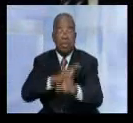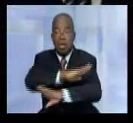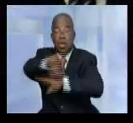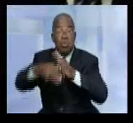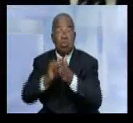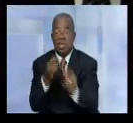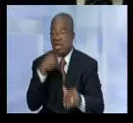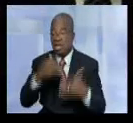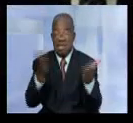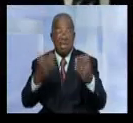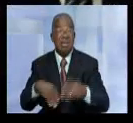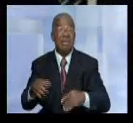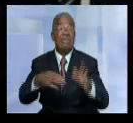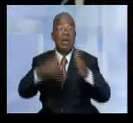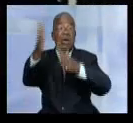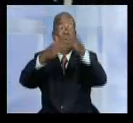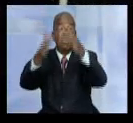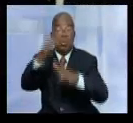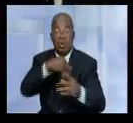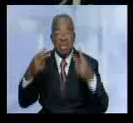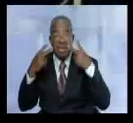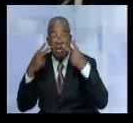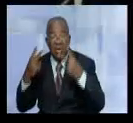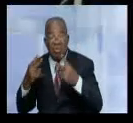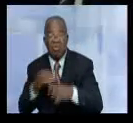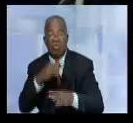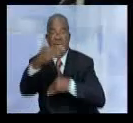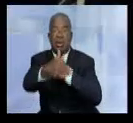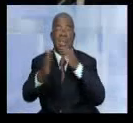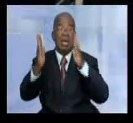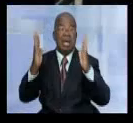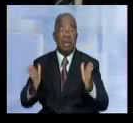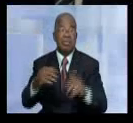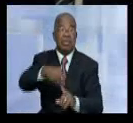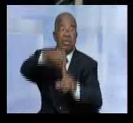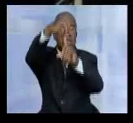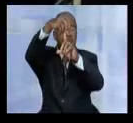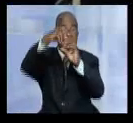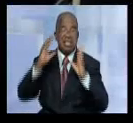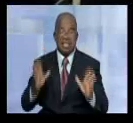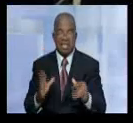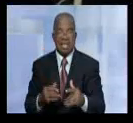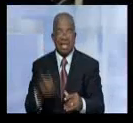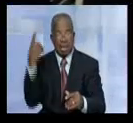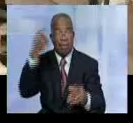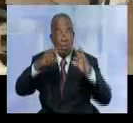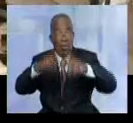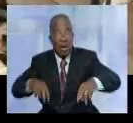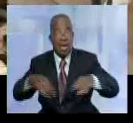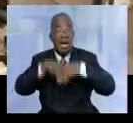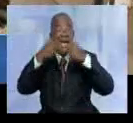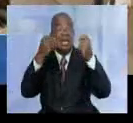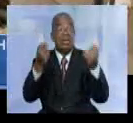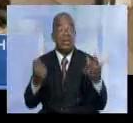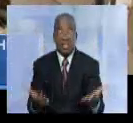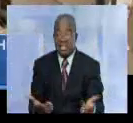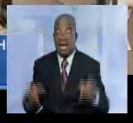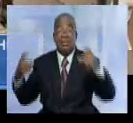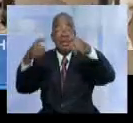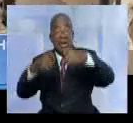constructeurs à s'adresser à un bureau d'études. Il faut respecter les directives du ministère de la Construction. Les dégâts matériels